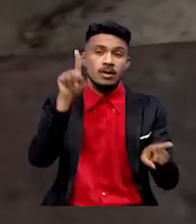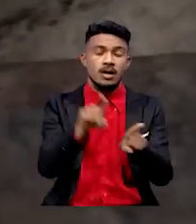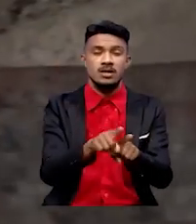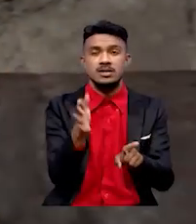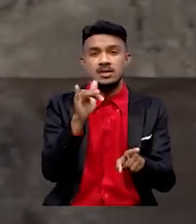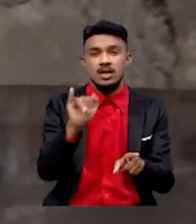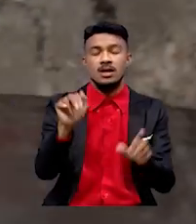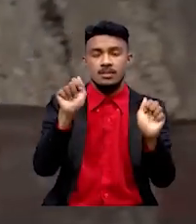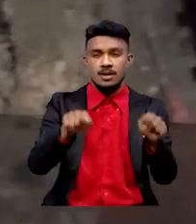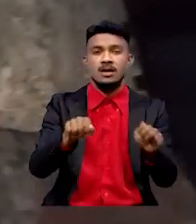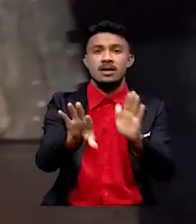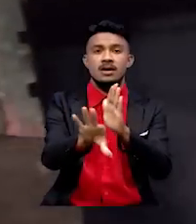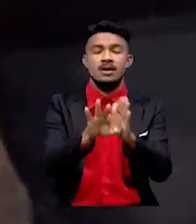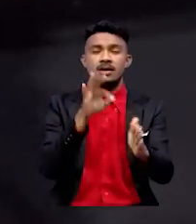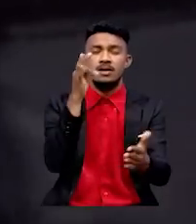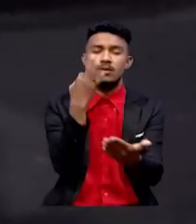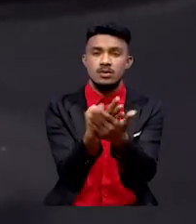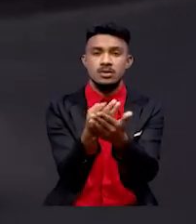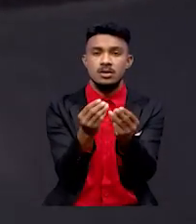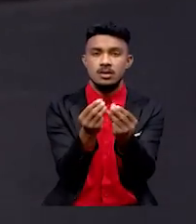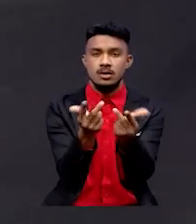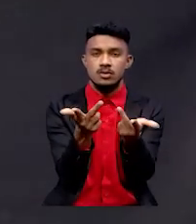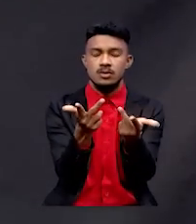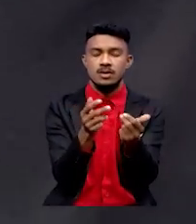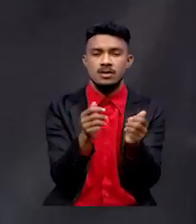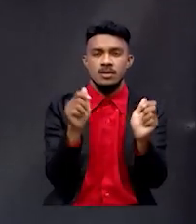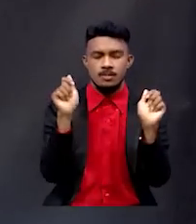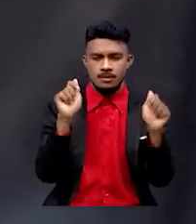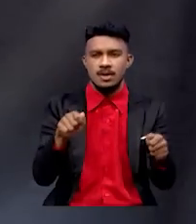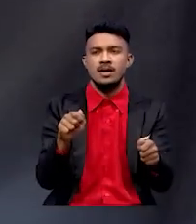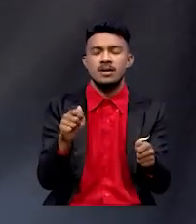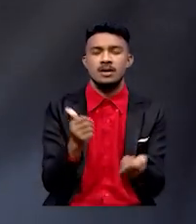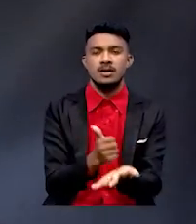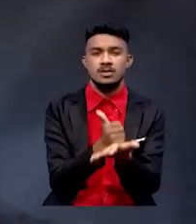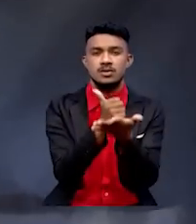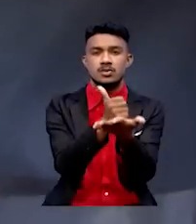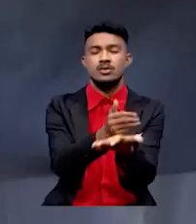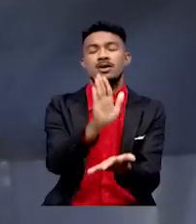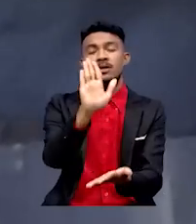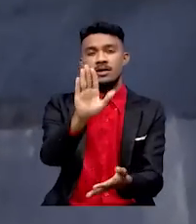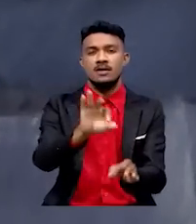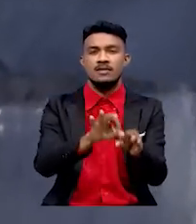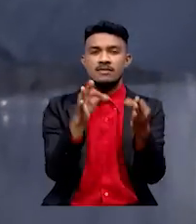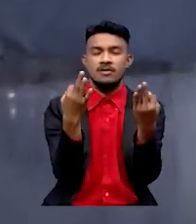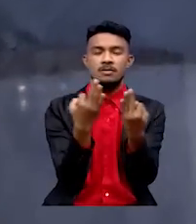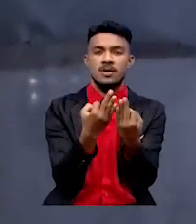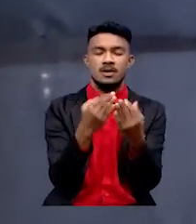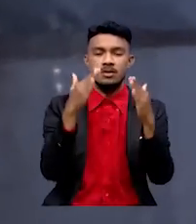hetan, netik, osan ruma. Atu sustenta, ni familia,